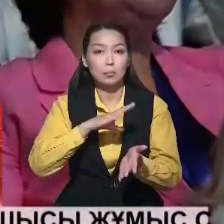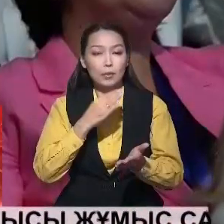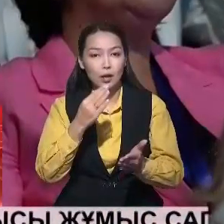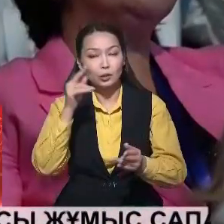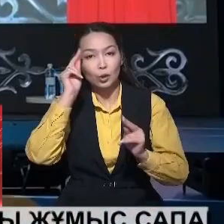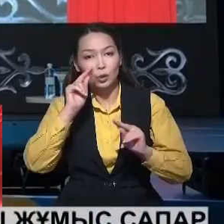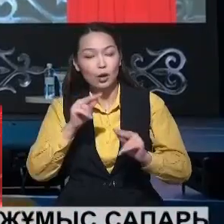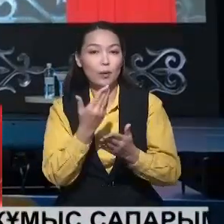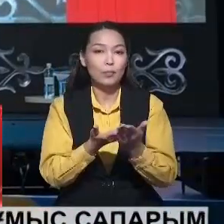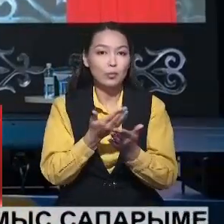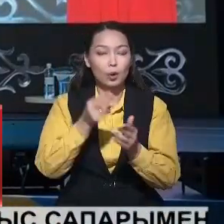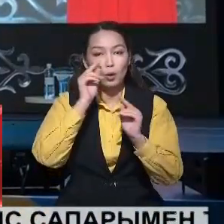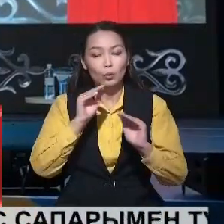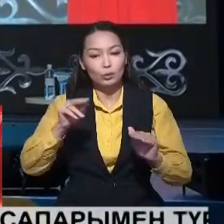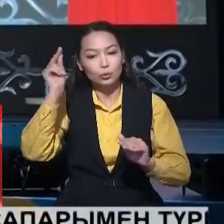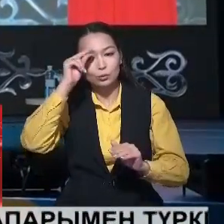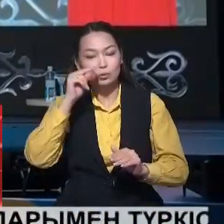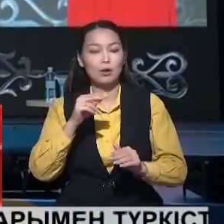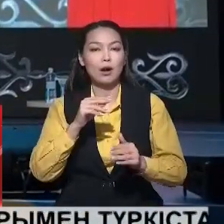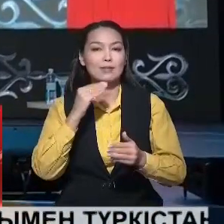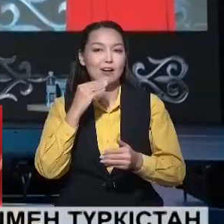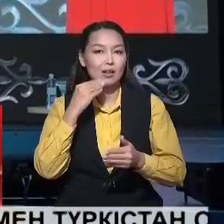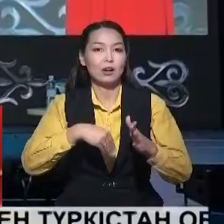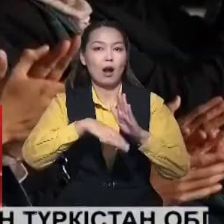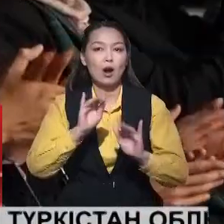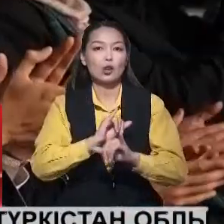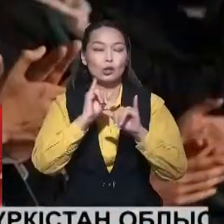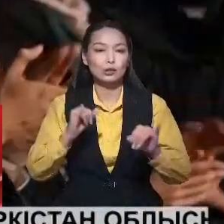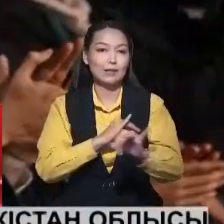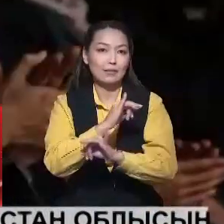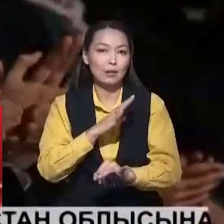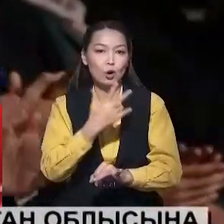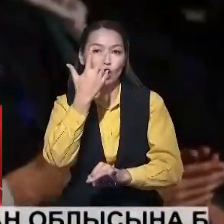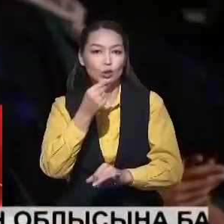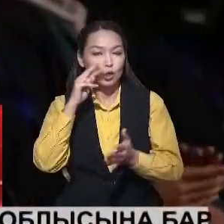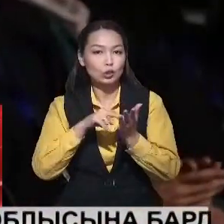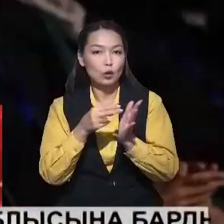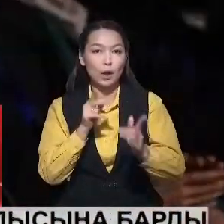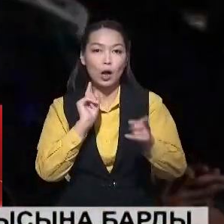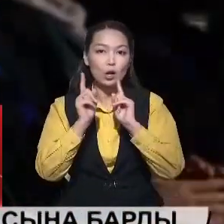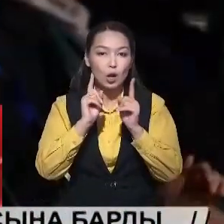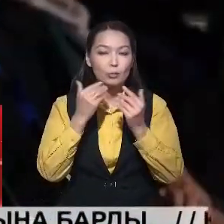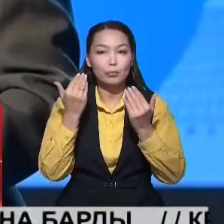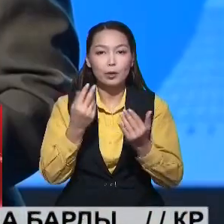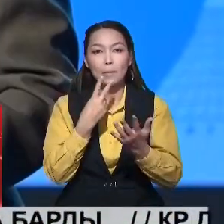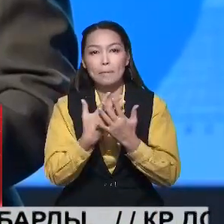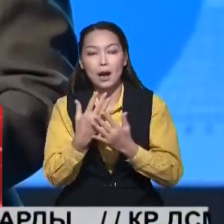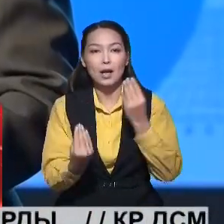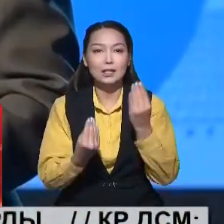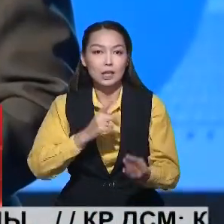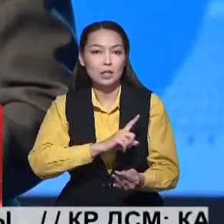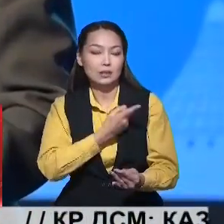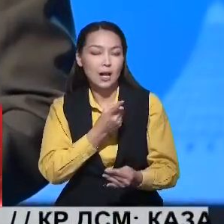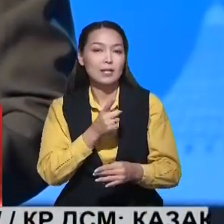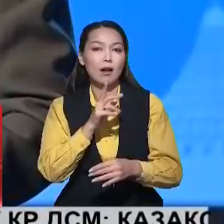үдерісінің тиімділігімен оқушылардың білім сапасын арттыру жолдарын талқылады. Үш күнге жоспарланған конференцияда постер-сессиялар, шеберлік сағаттар